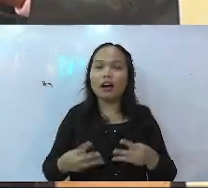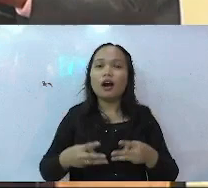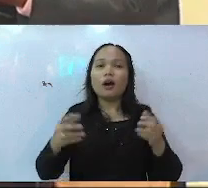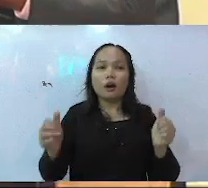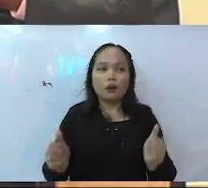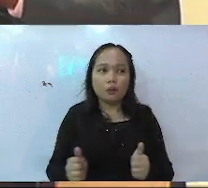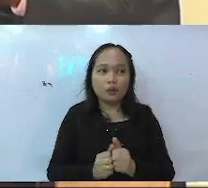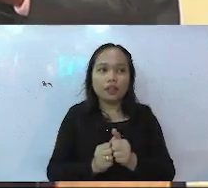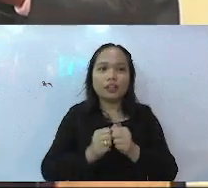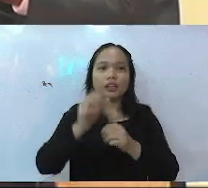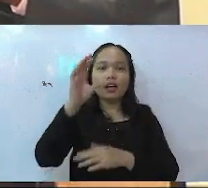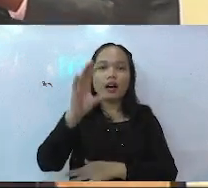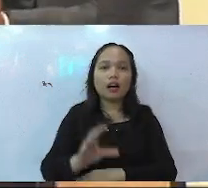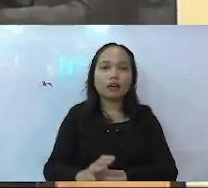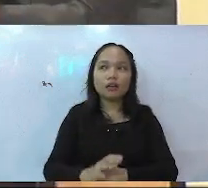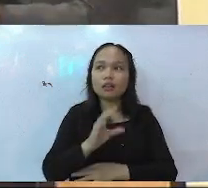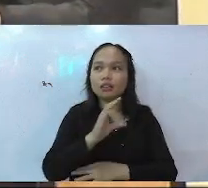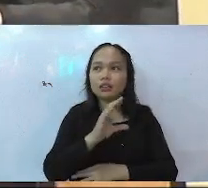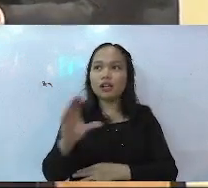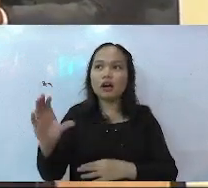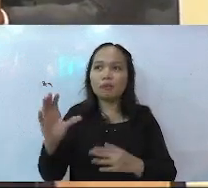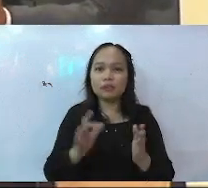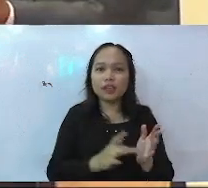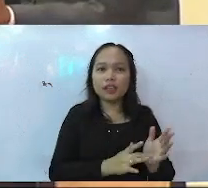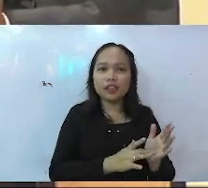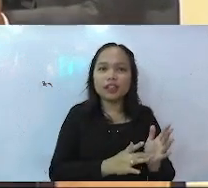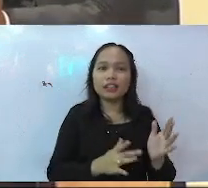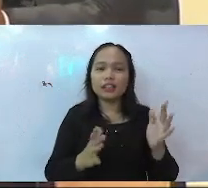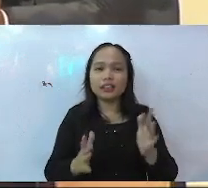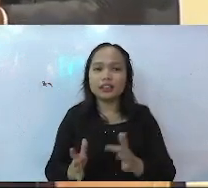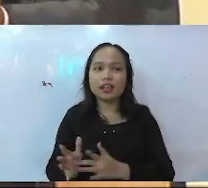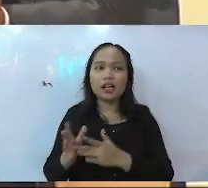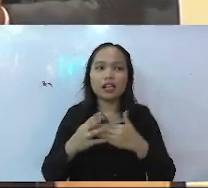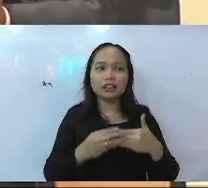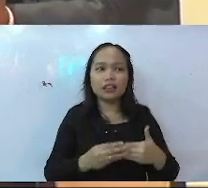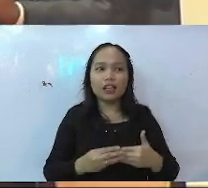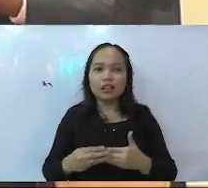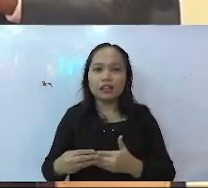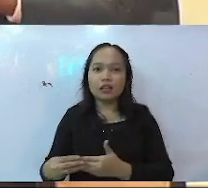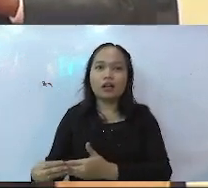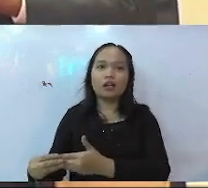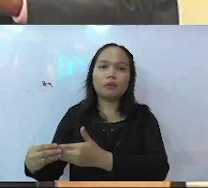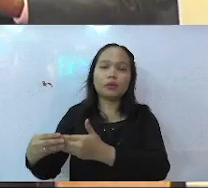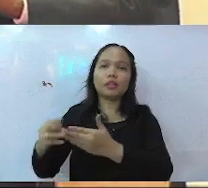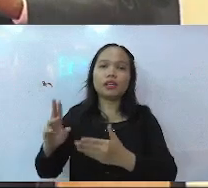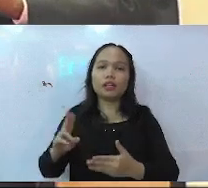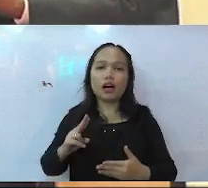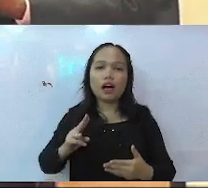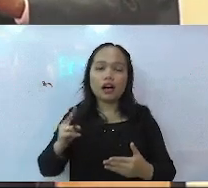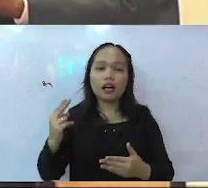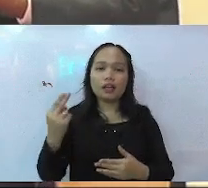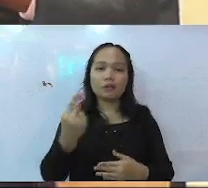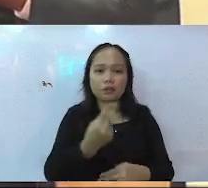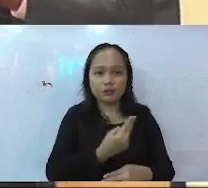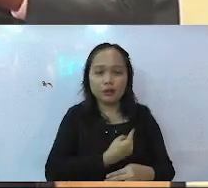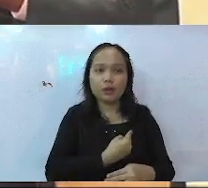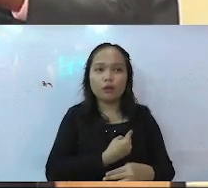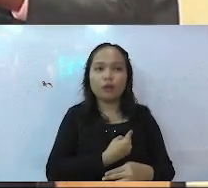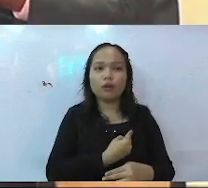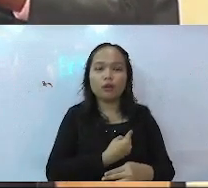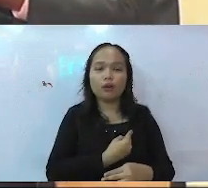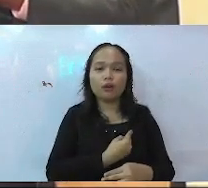laban si Hesus sa unang nakikilaban